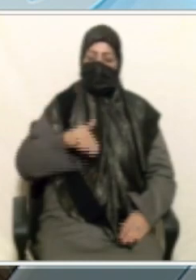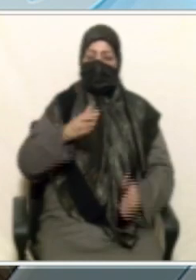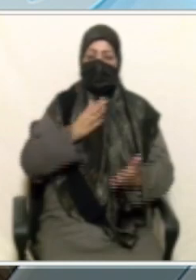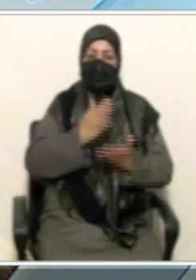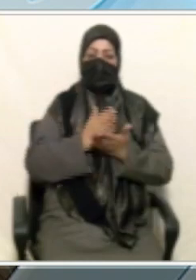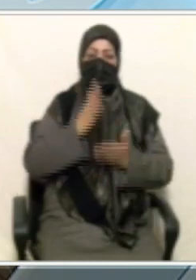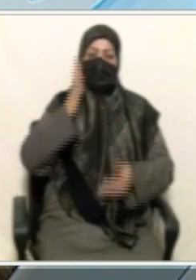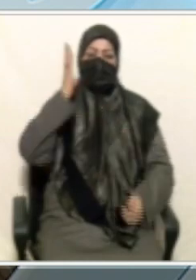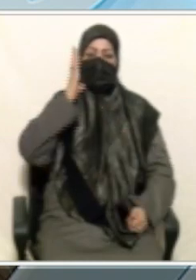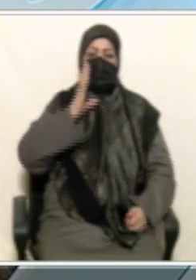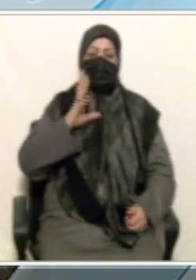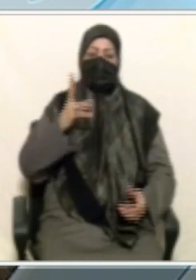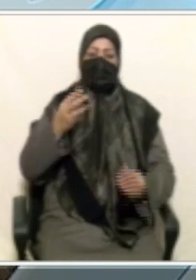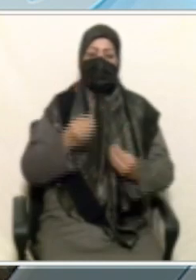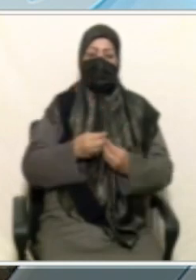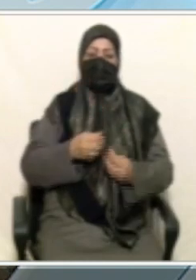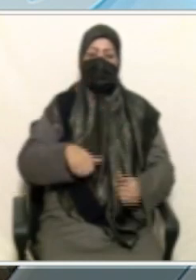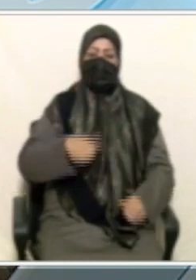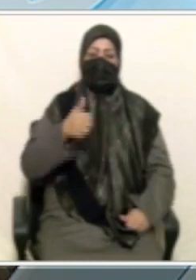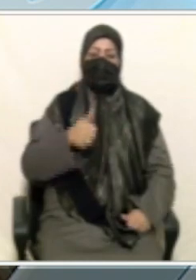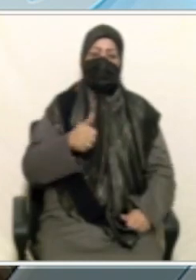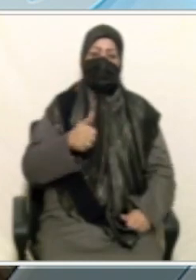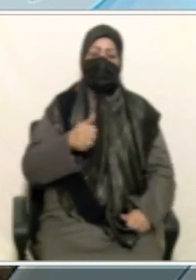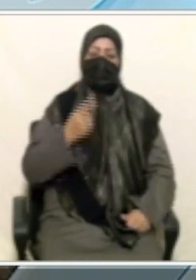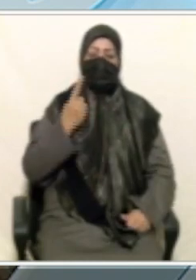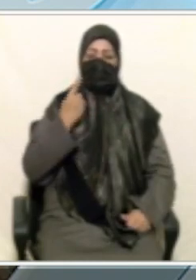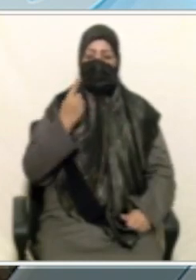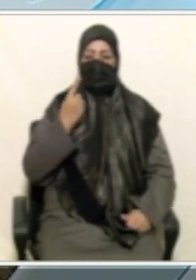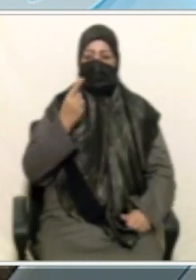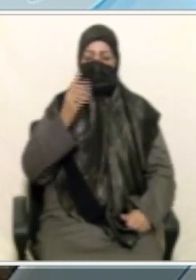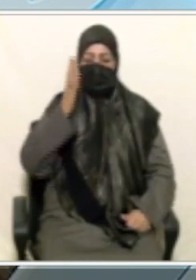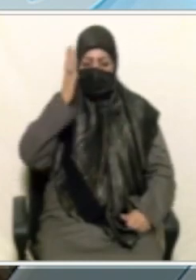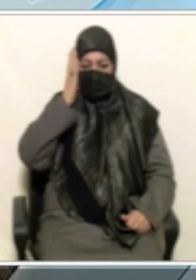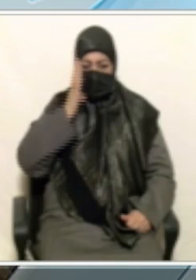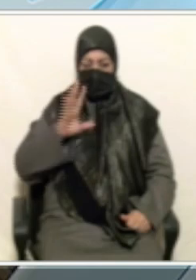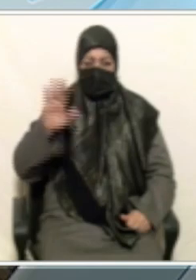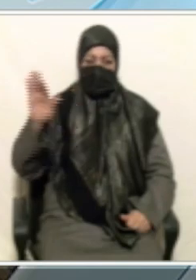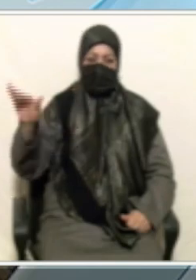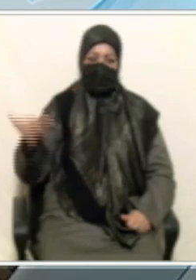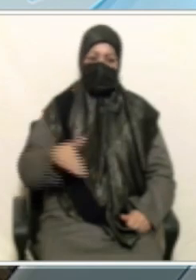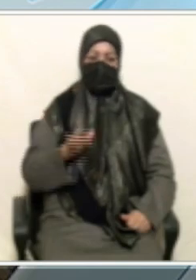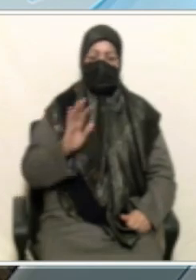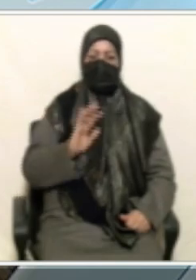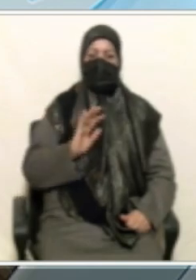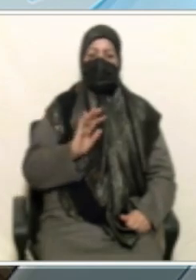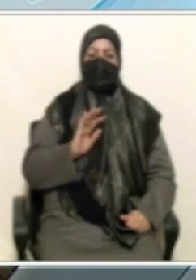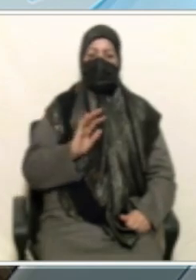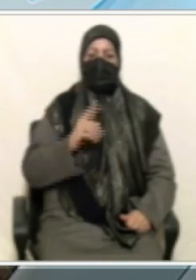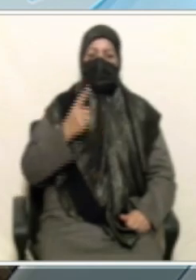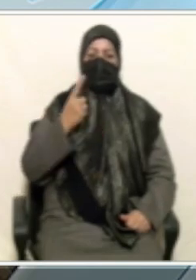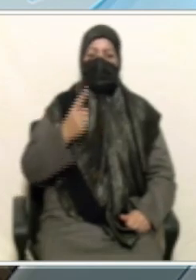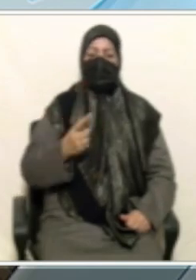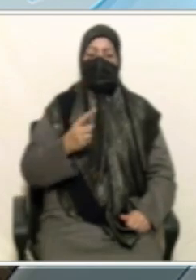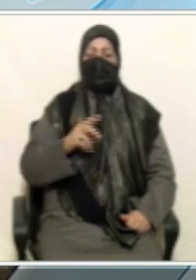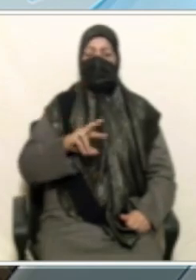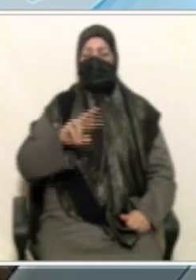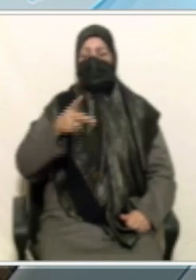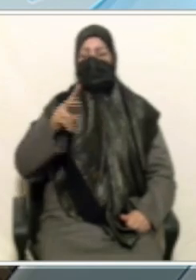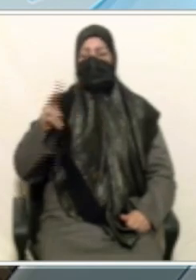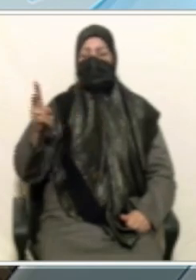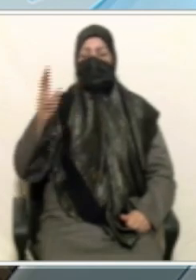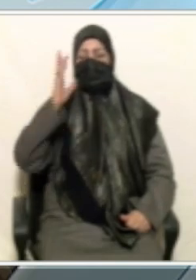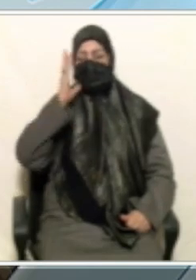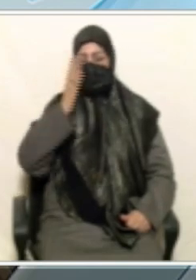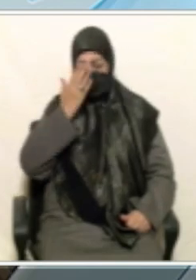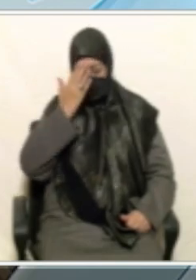من أدرك ركعة من الصلاة فقد أدرك. ما هي الركعة؟ اختلف فيها، هل هي الركعة بسجدتيها أو مجرد أن يدرك مع